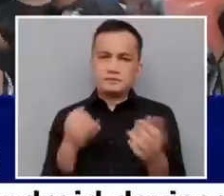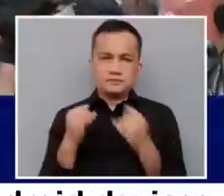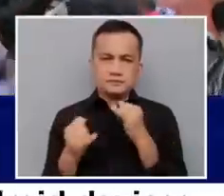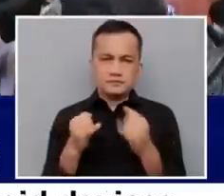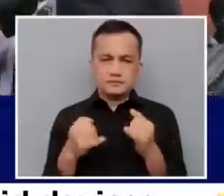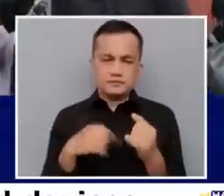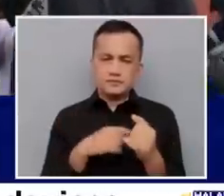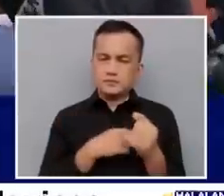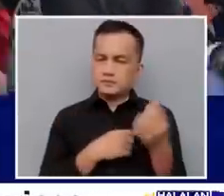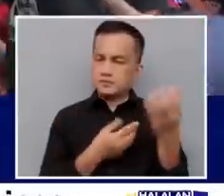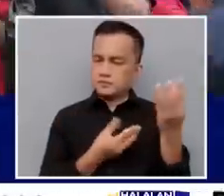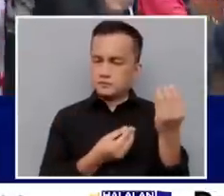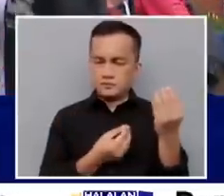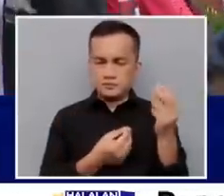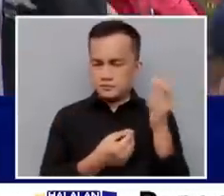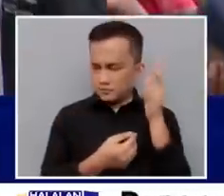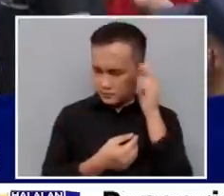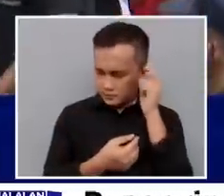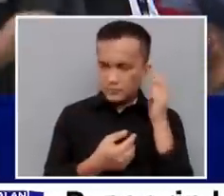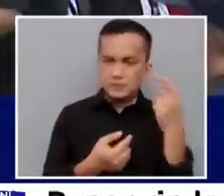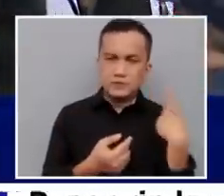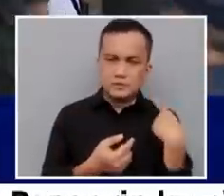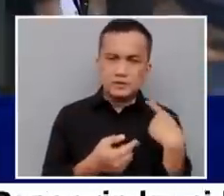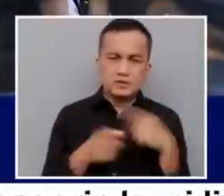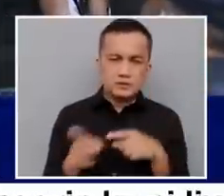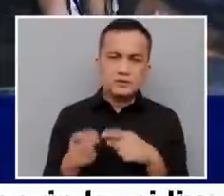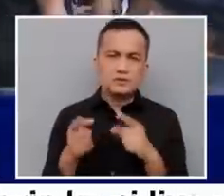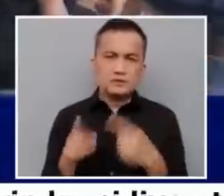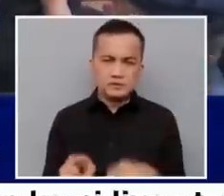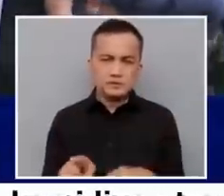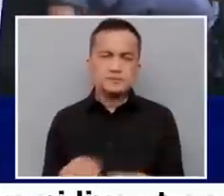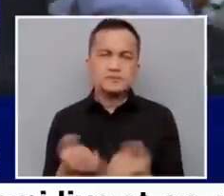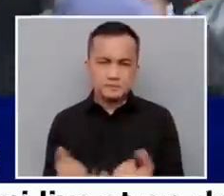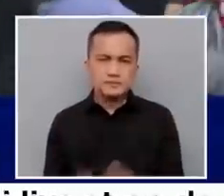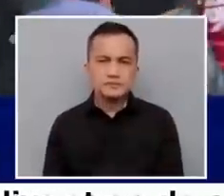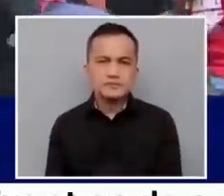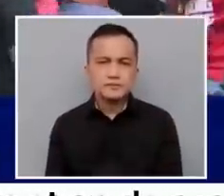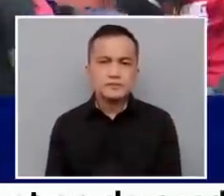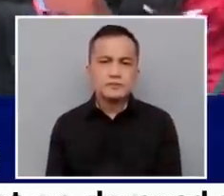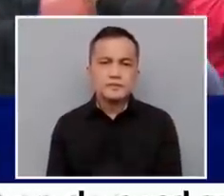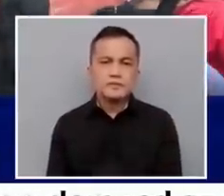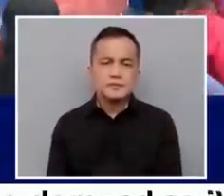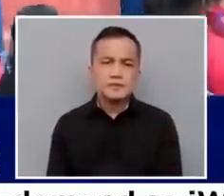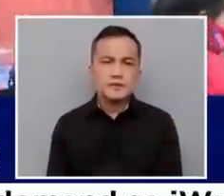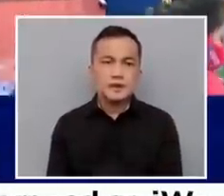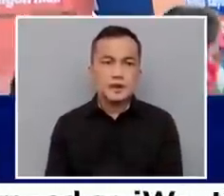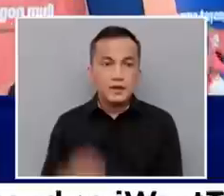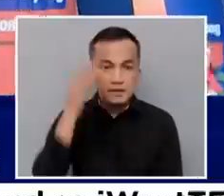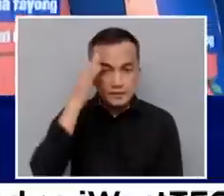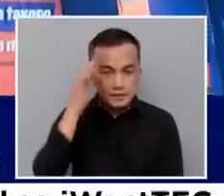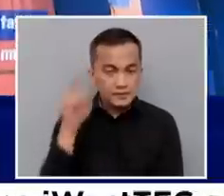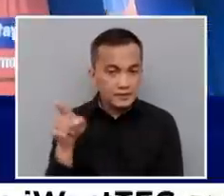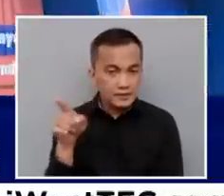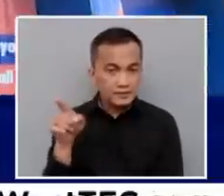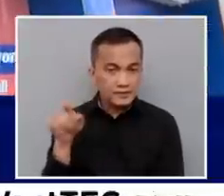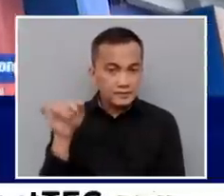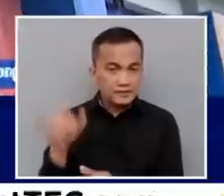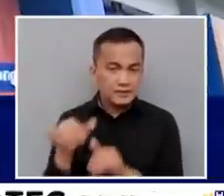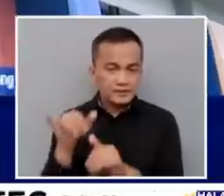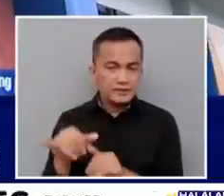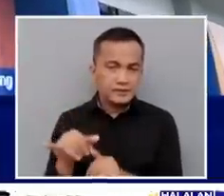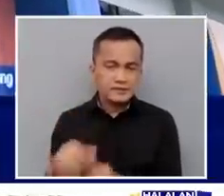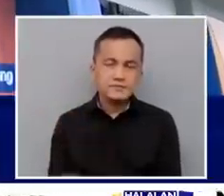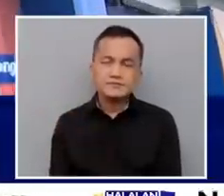tayong update na naririnig kung meron ng ganong mangyayari sa araw nito. Dahil alam naman natin na nandun pa rin sila sa sa